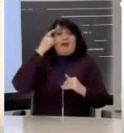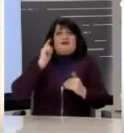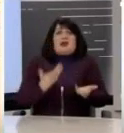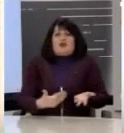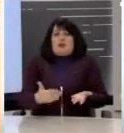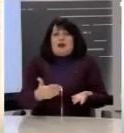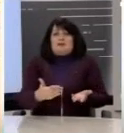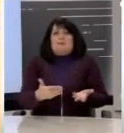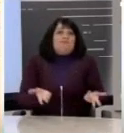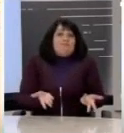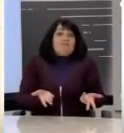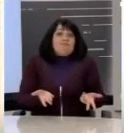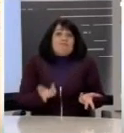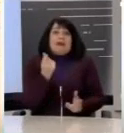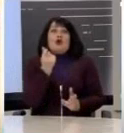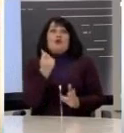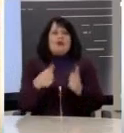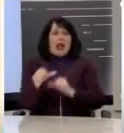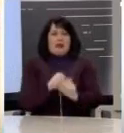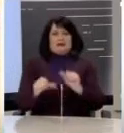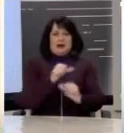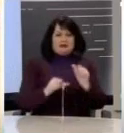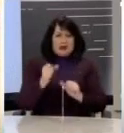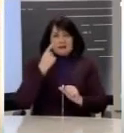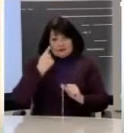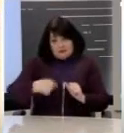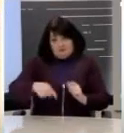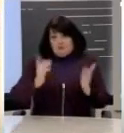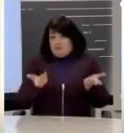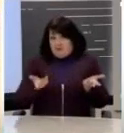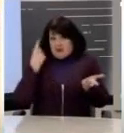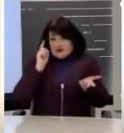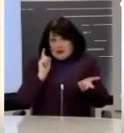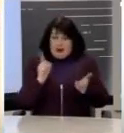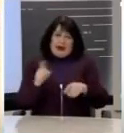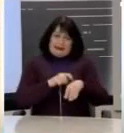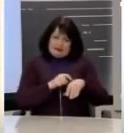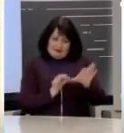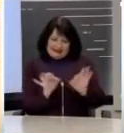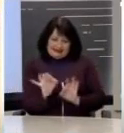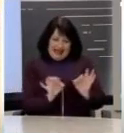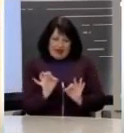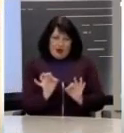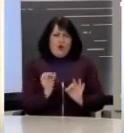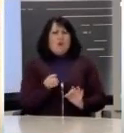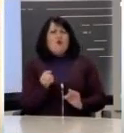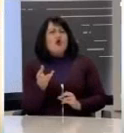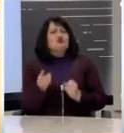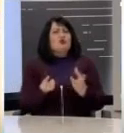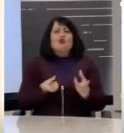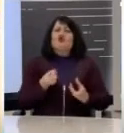που εντείνεται ειδικά όταν η οικονομία αλλάζει. Όταν λοιπόν σχεδιάζεται και ποσοτικοποιείται ένα